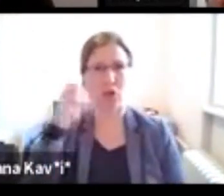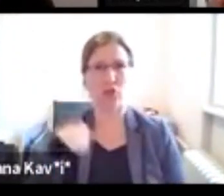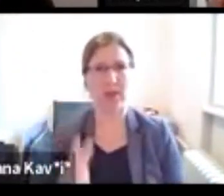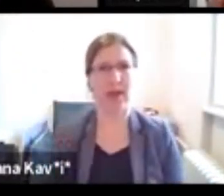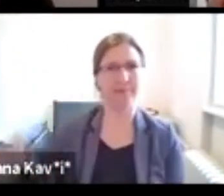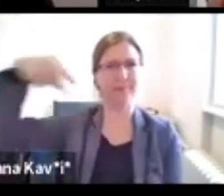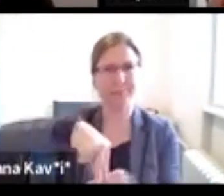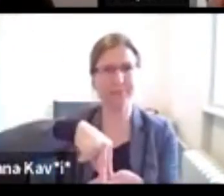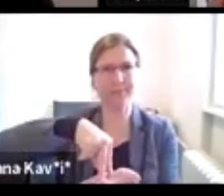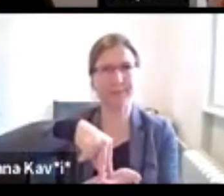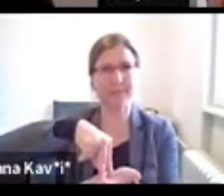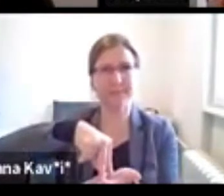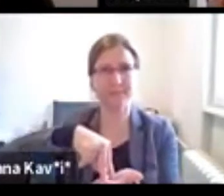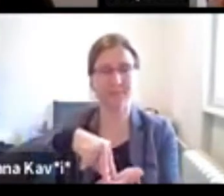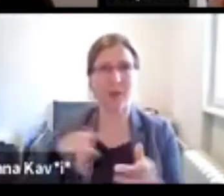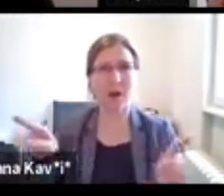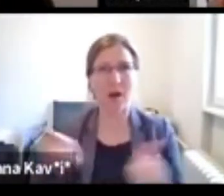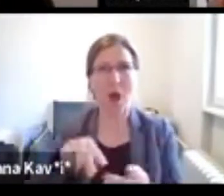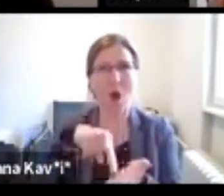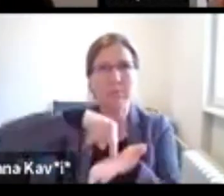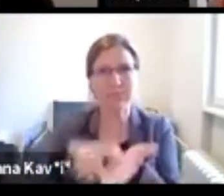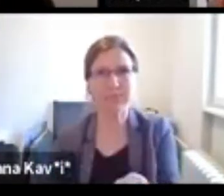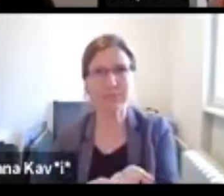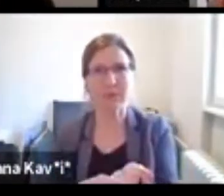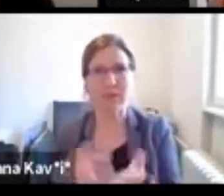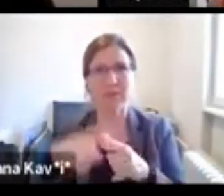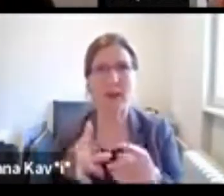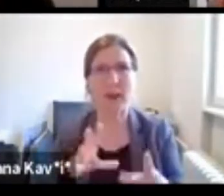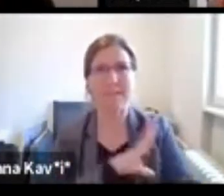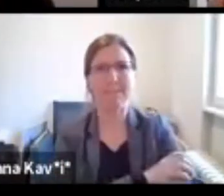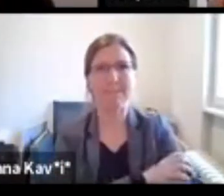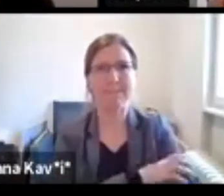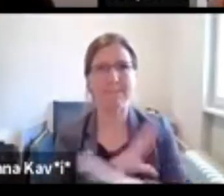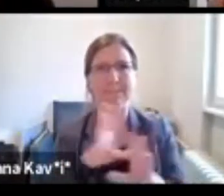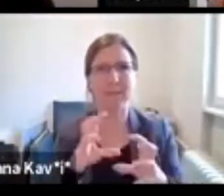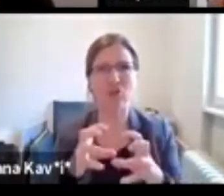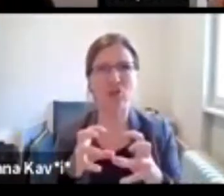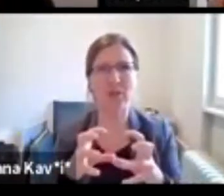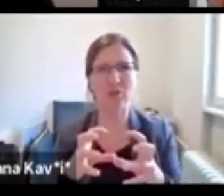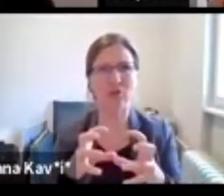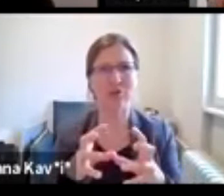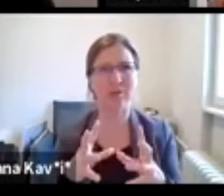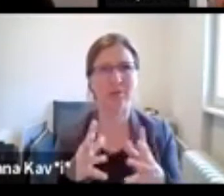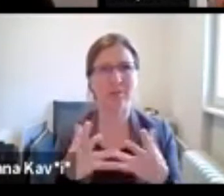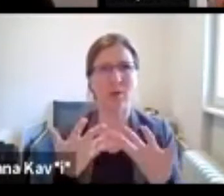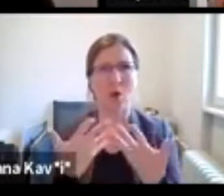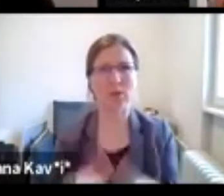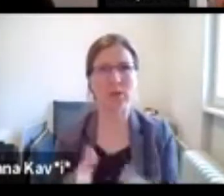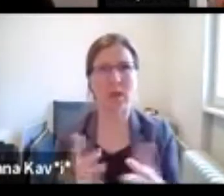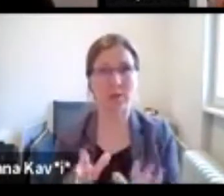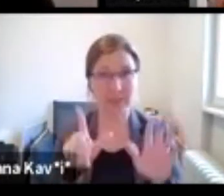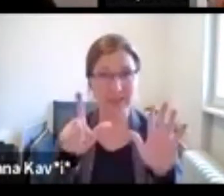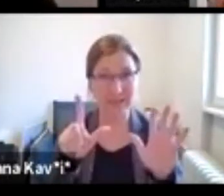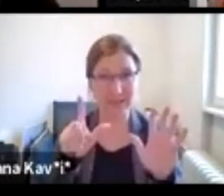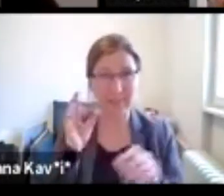zapravo sam skoro propao kroz vlastite noge, jer su mi mišići atrofirali. Dakle, u tih 7 dana dok ste na